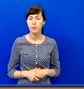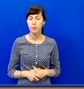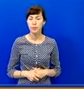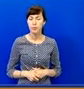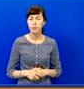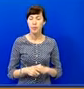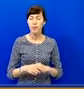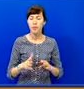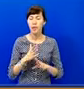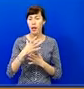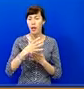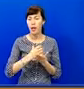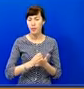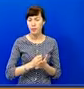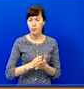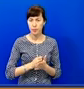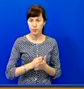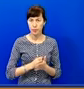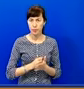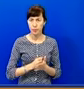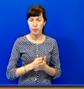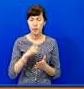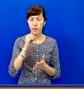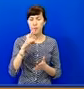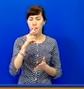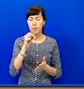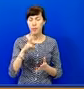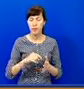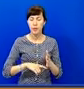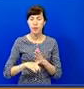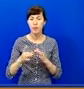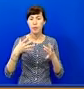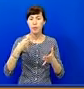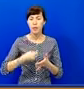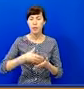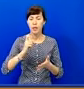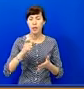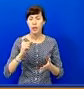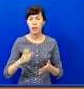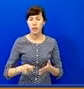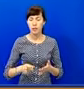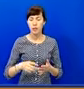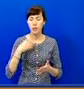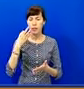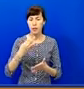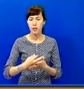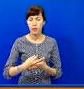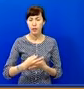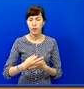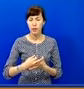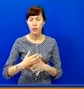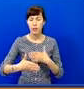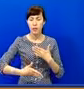Табиғи монополия департаменті жанар жағармайдың бағасын негізсіз өсірген тұлғаларды жауапкершілікке